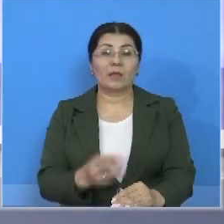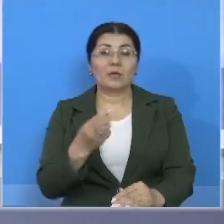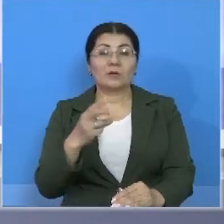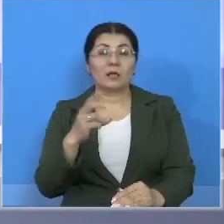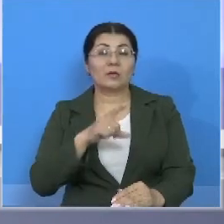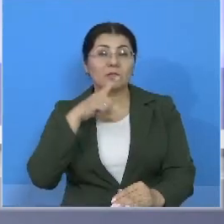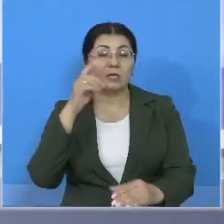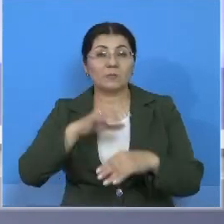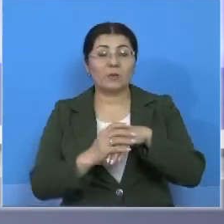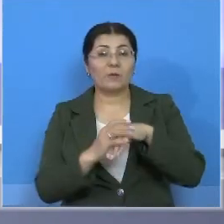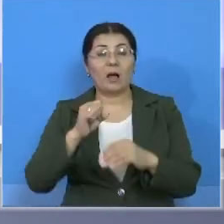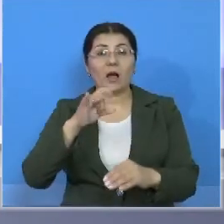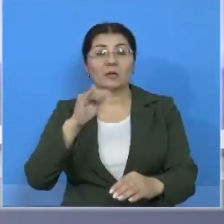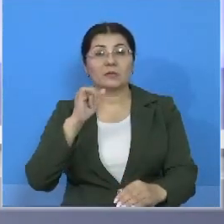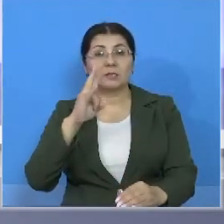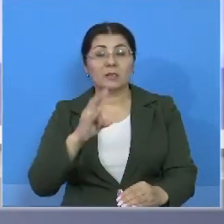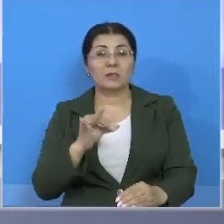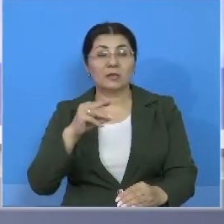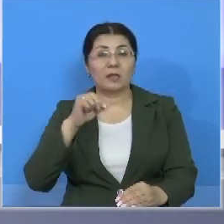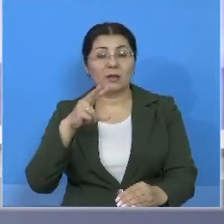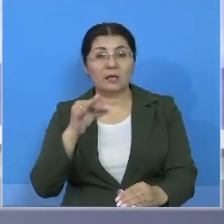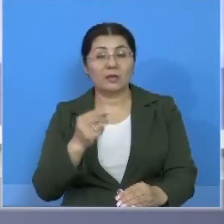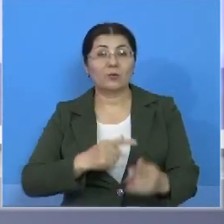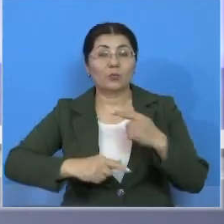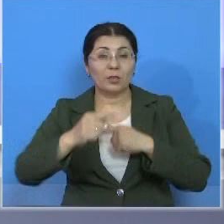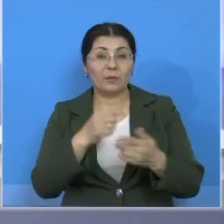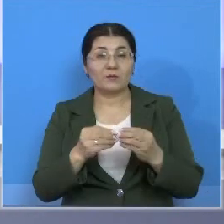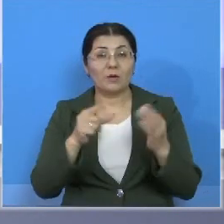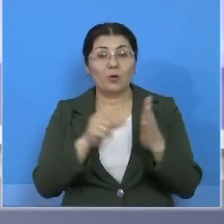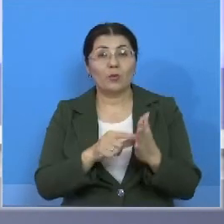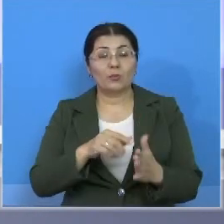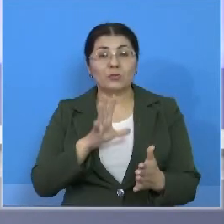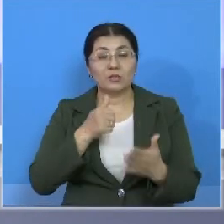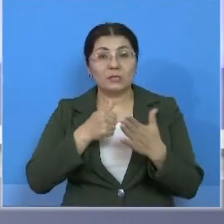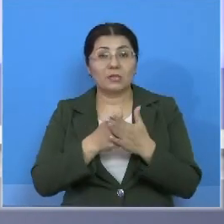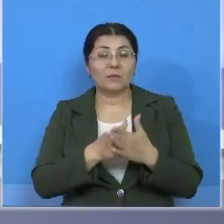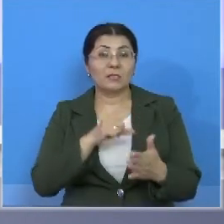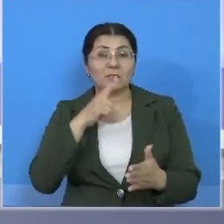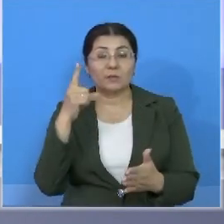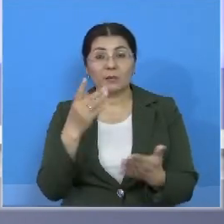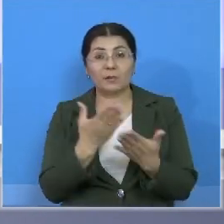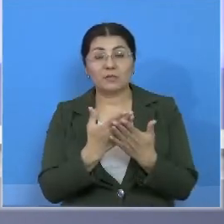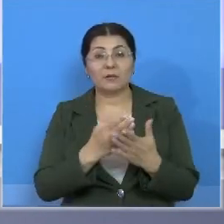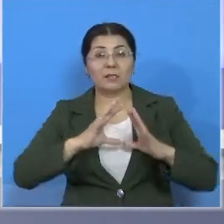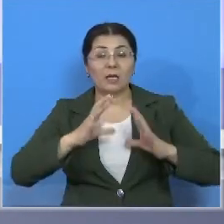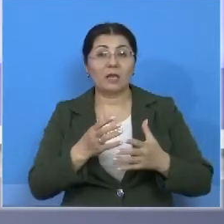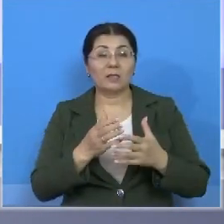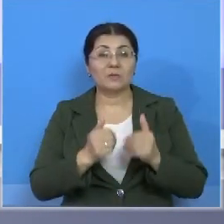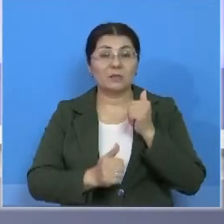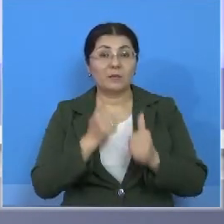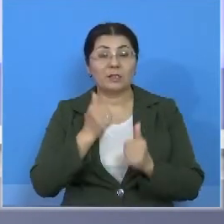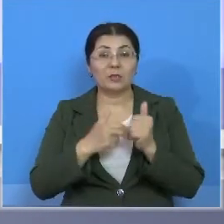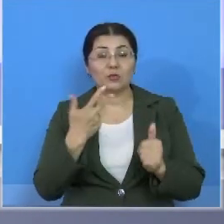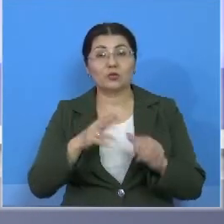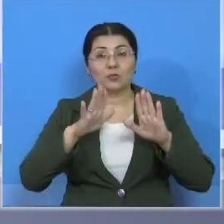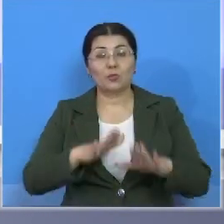Шалқарлық жас палуан Арсен Жума Италиядан жүлдемен оралды. Ол 17 жасқа дейінгі жасөспірімдер арасындағы әлем чемпионатында